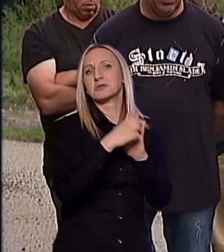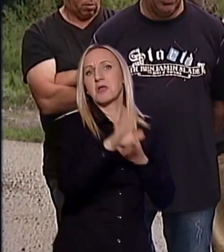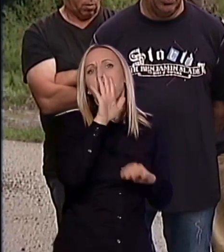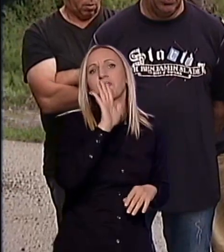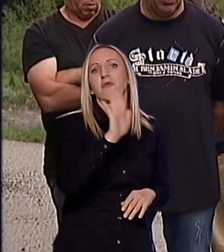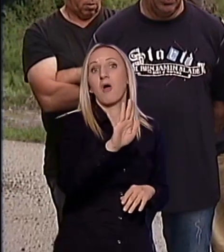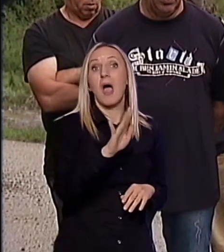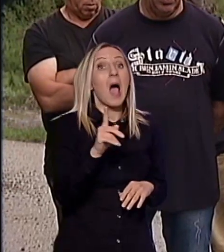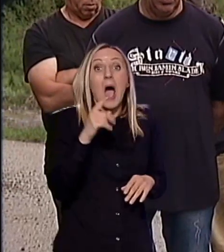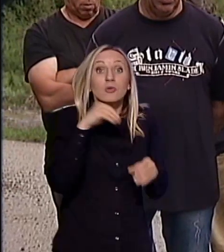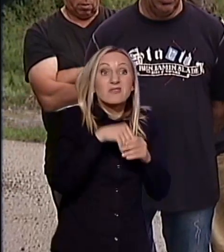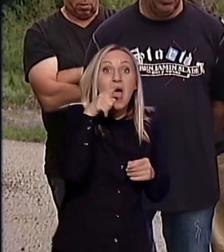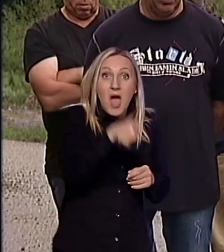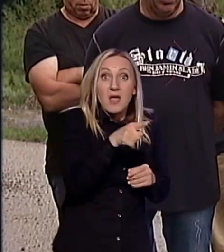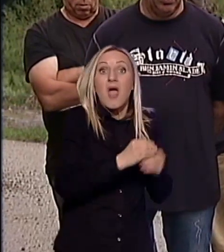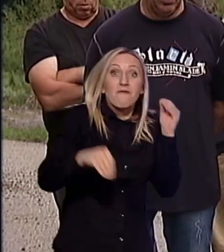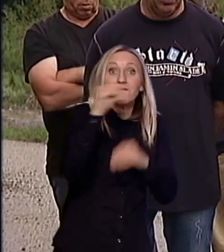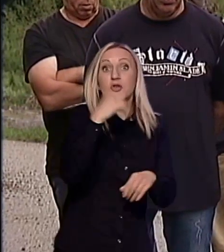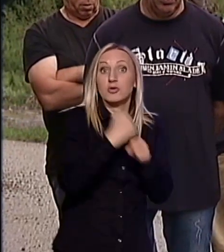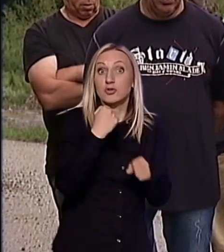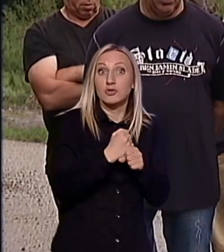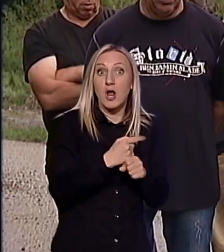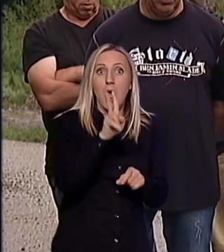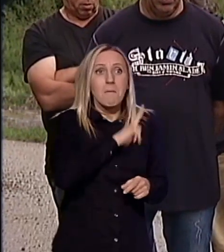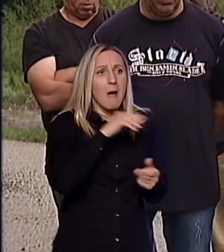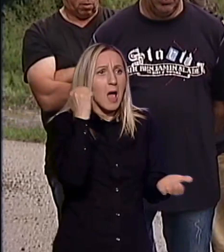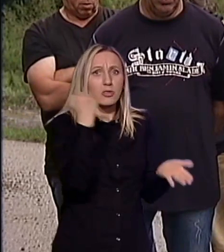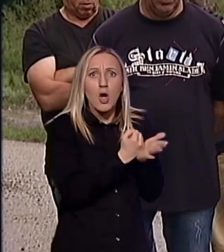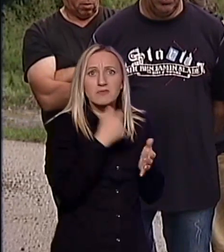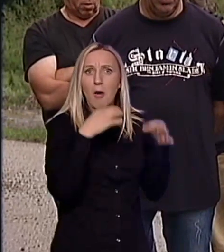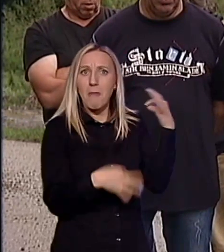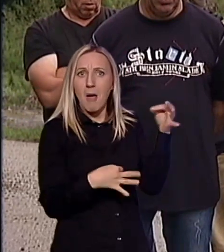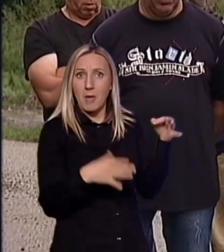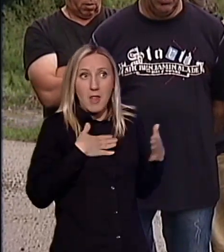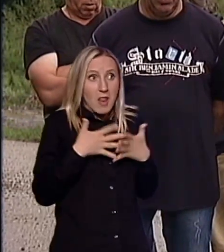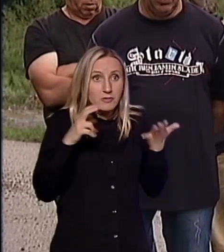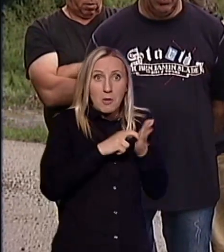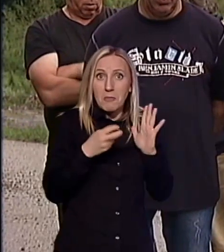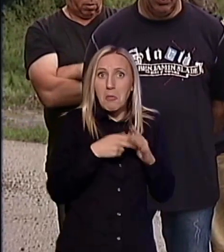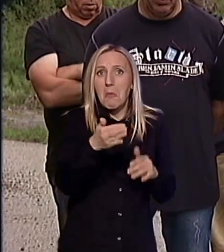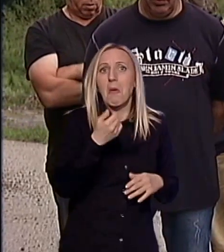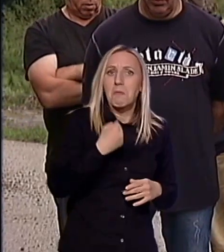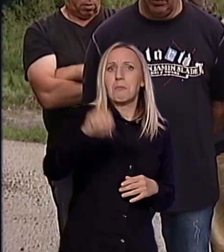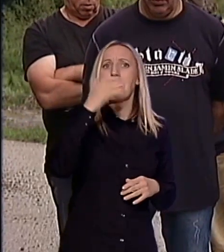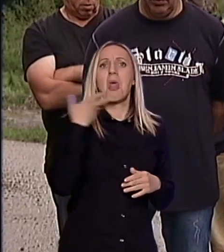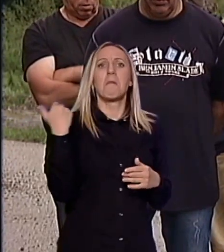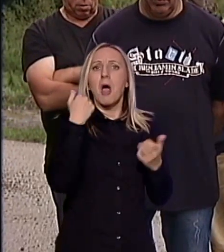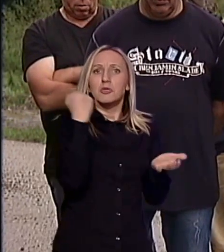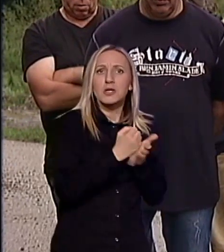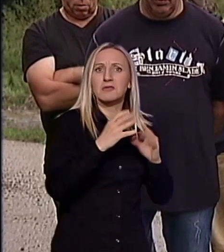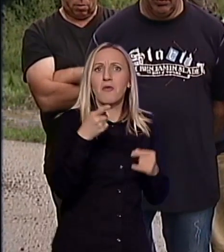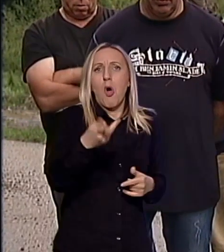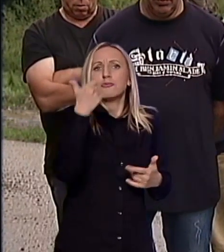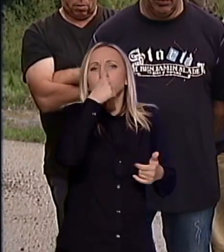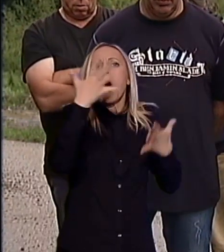onome zašto ima papire i zašto ima dozvolu. Naš je najveći problem što on, mimo svih dozvola i papira, radi gde god on hoće